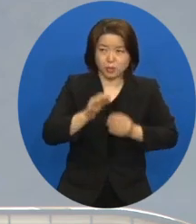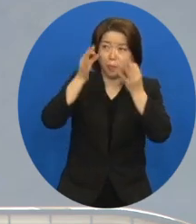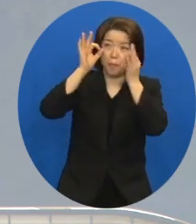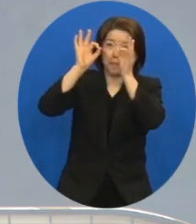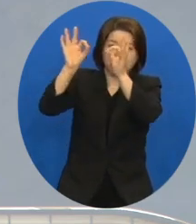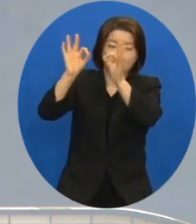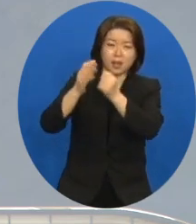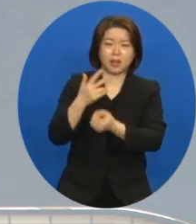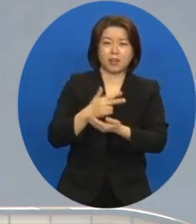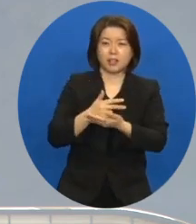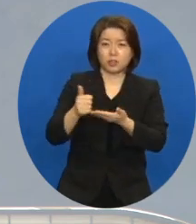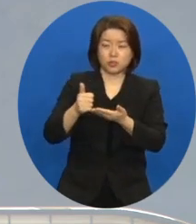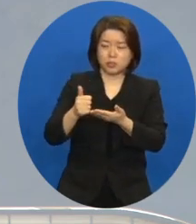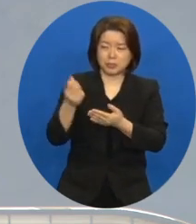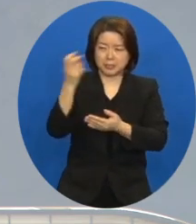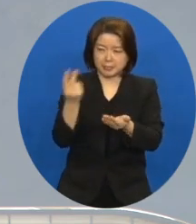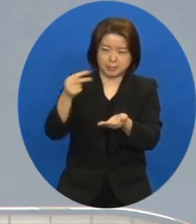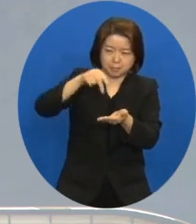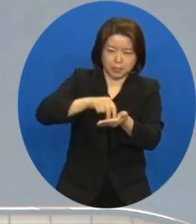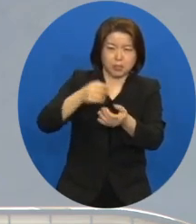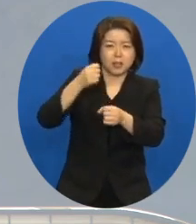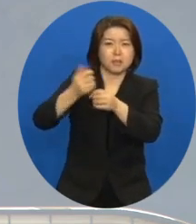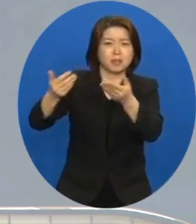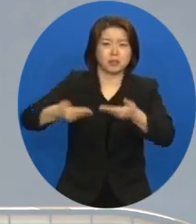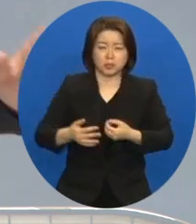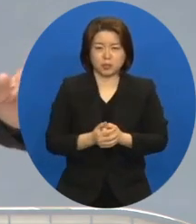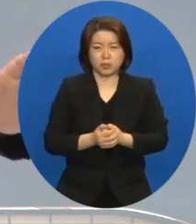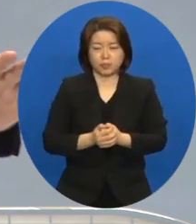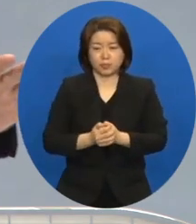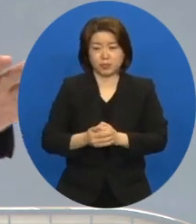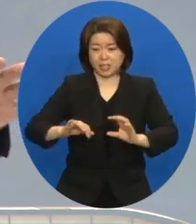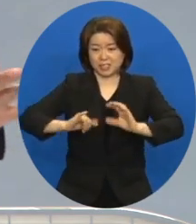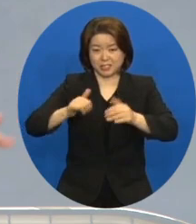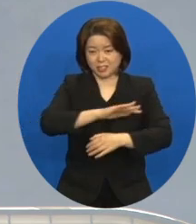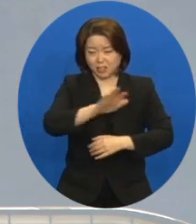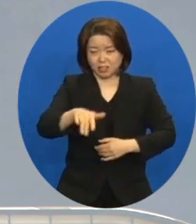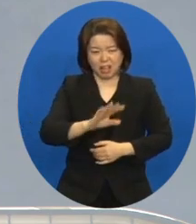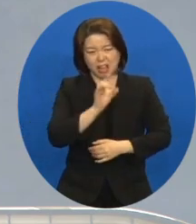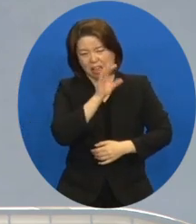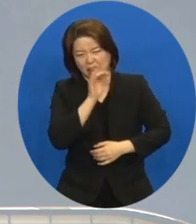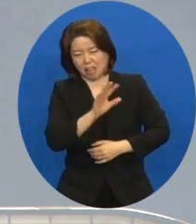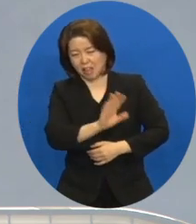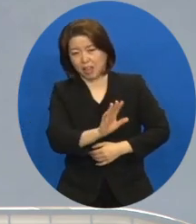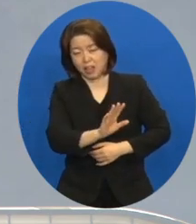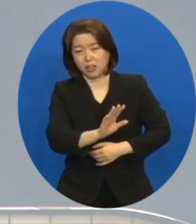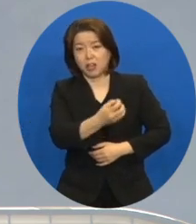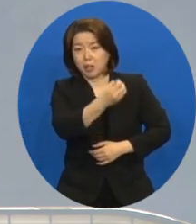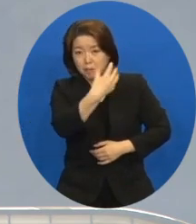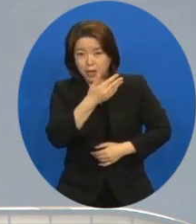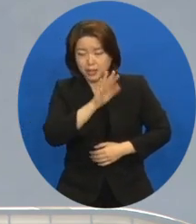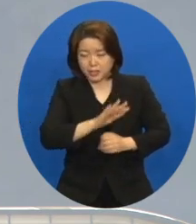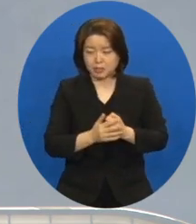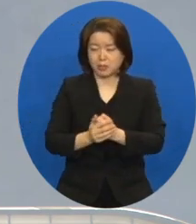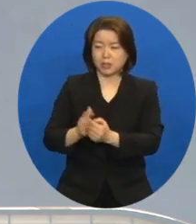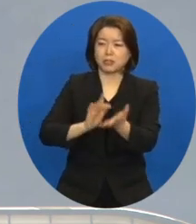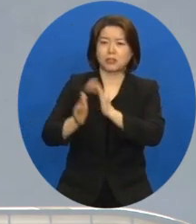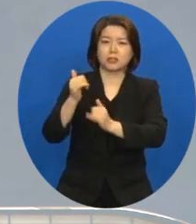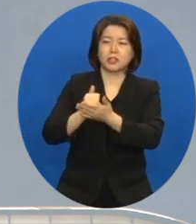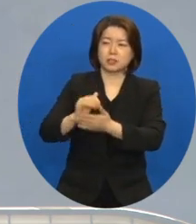다시 일어나게 하세요. 세상은 다 안 된다고 하는데 예수님은 된다고